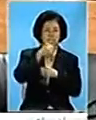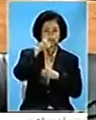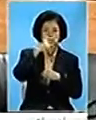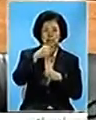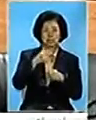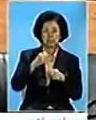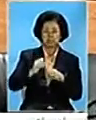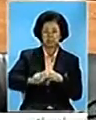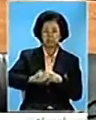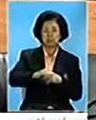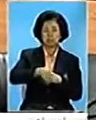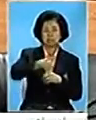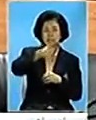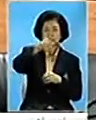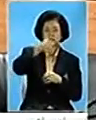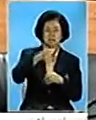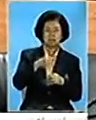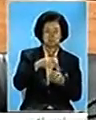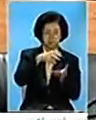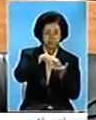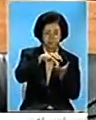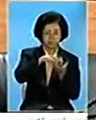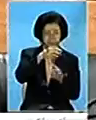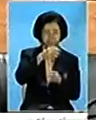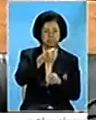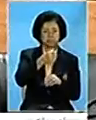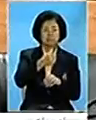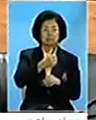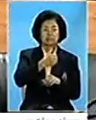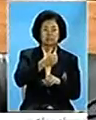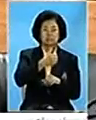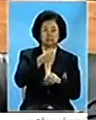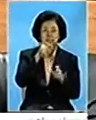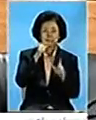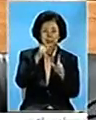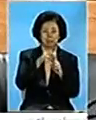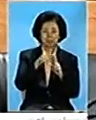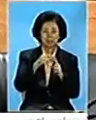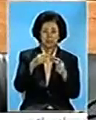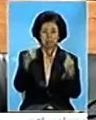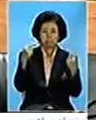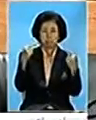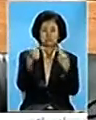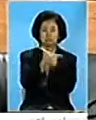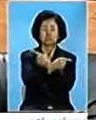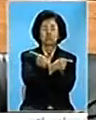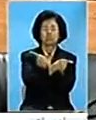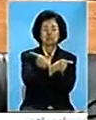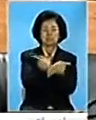แต่ผมเรียนท่านประธานผ่านไปยังท่านผู้มาชี้แจงได้เลยว่ามันสวนทางกันอย่างชัดเจนครับ